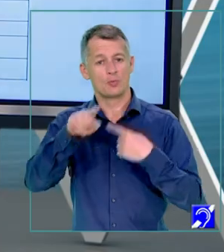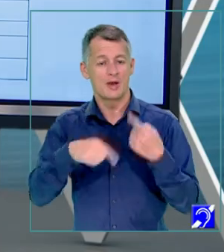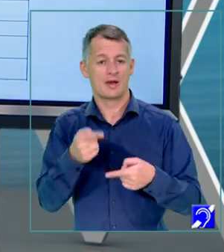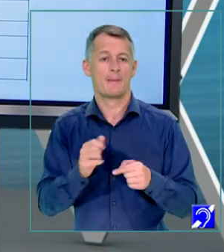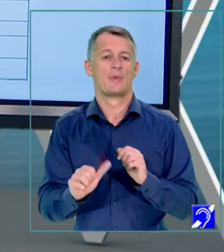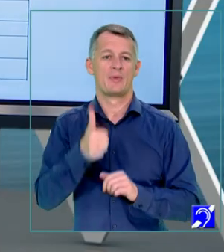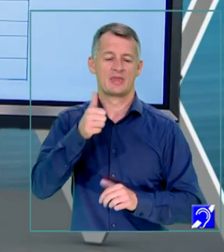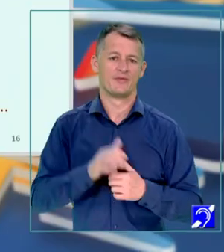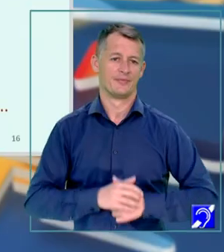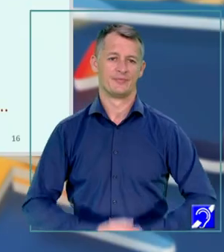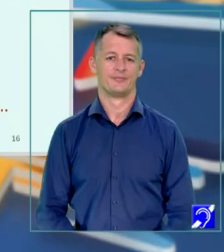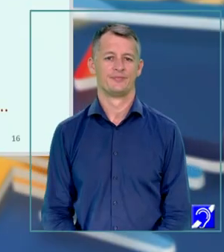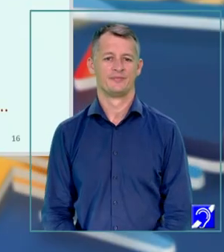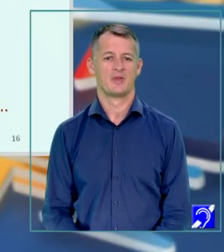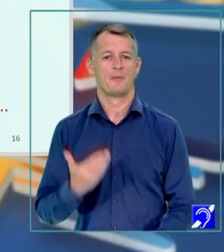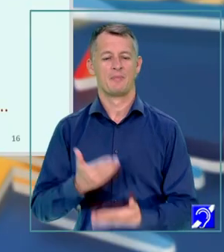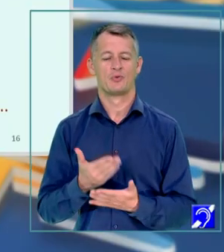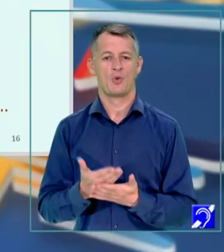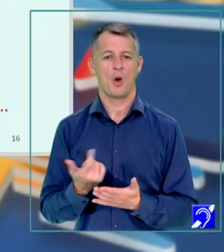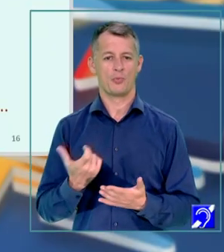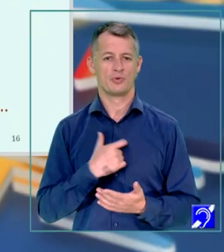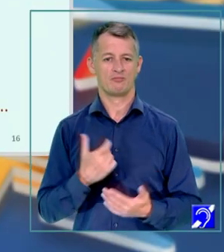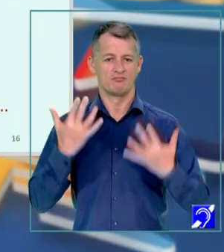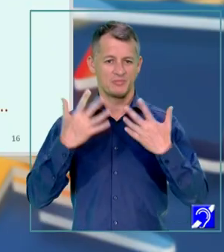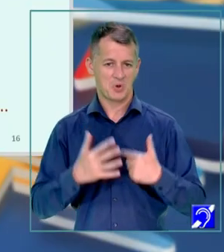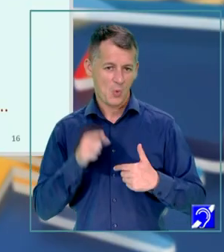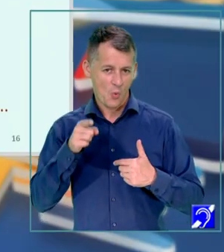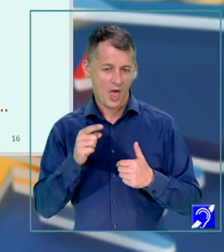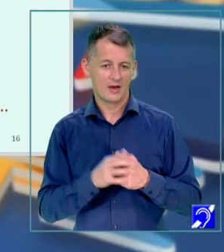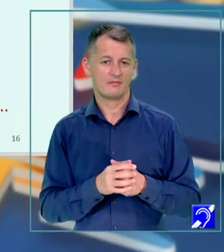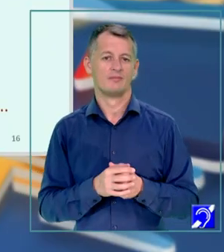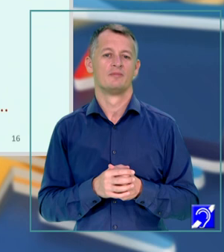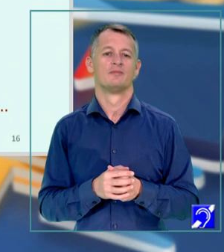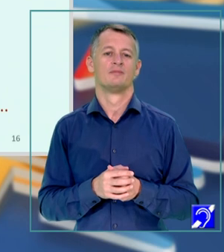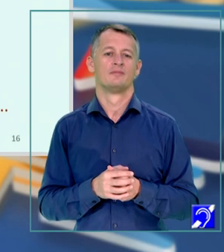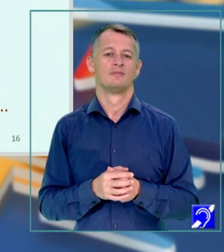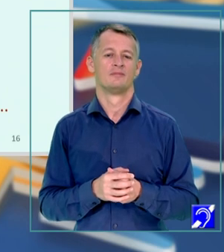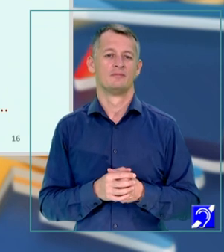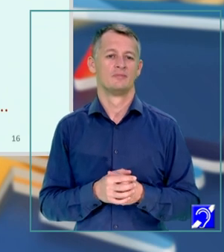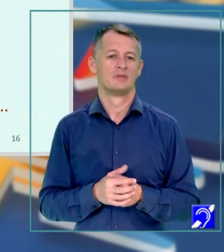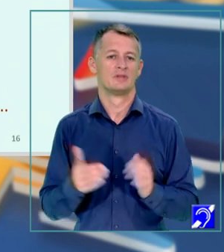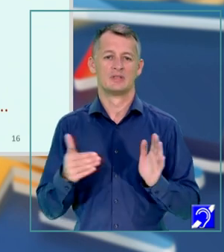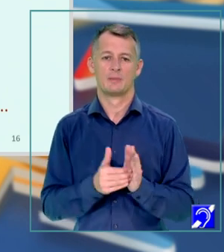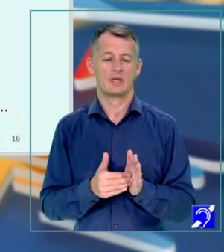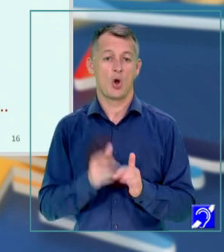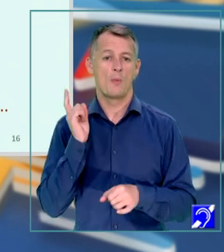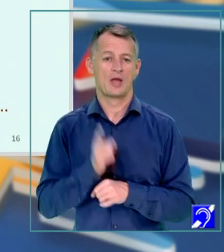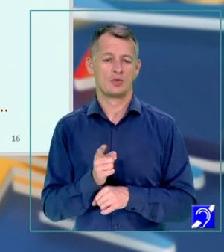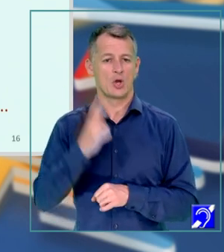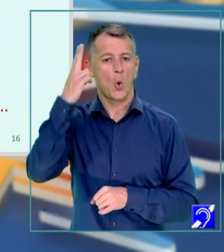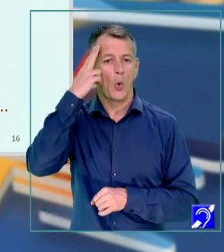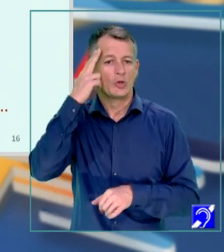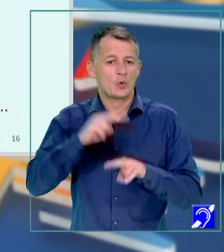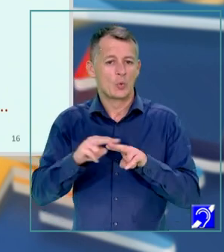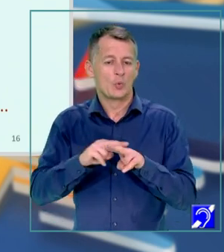primitivele sare pentru a putea calcula internet definite prin neapărat să cunoaștem foarte bine cum de